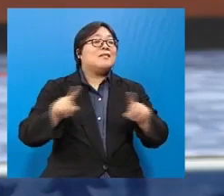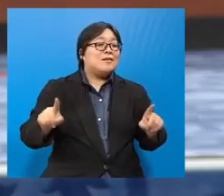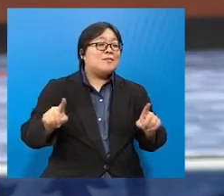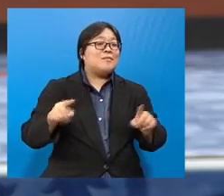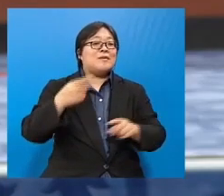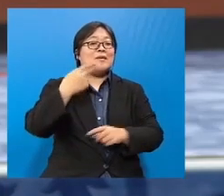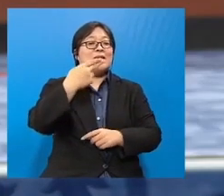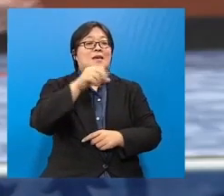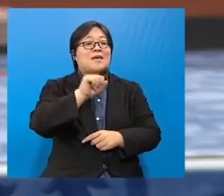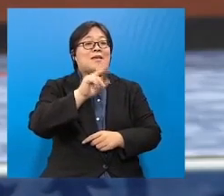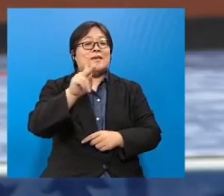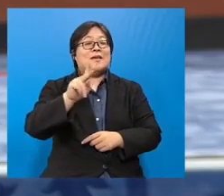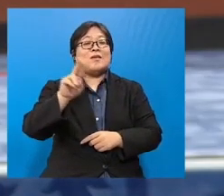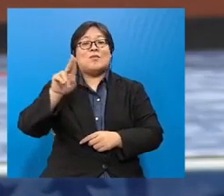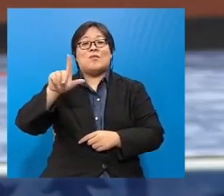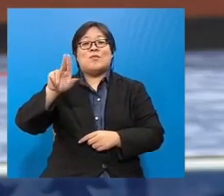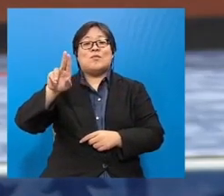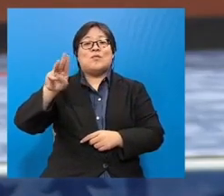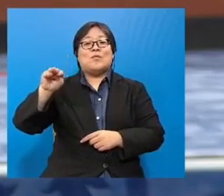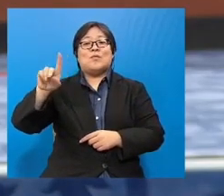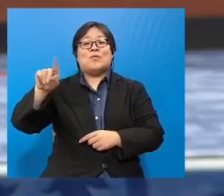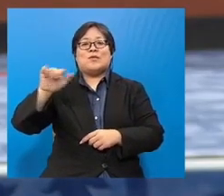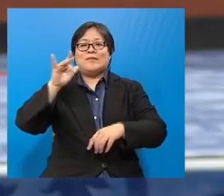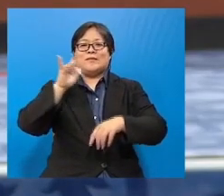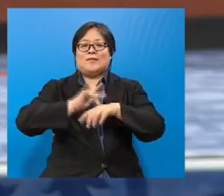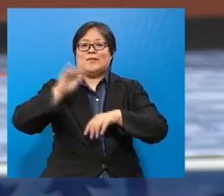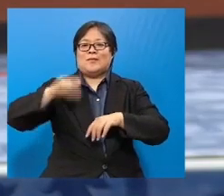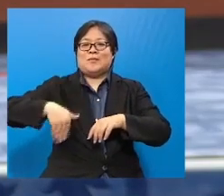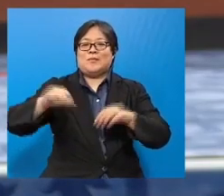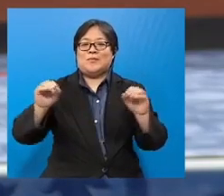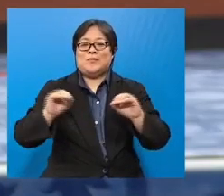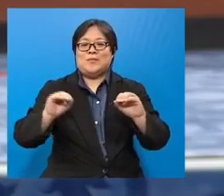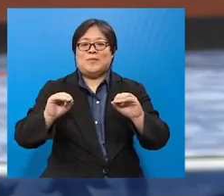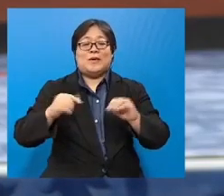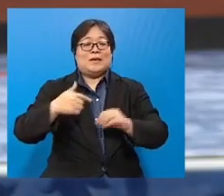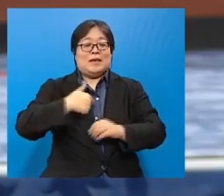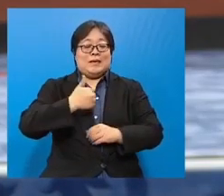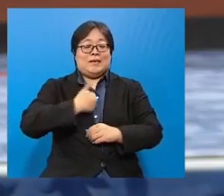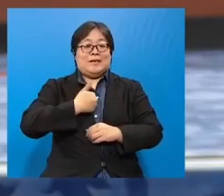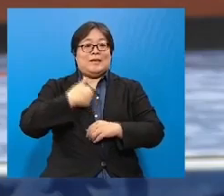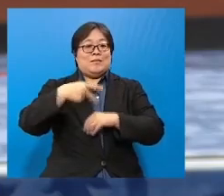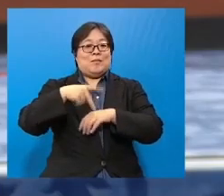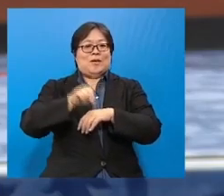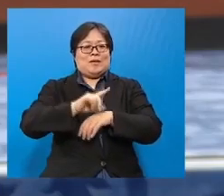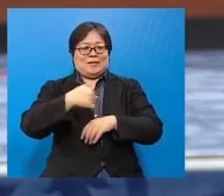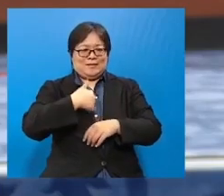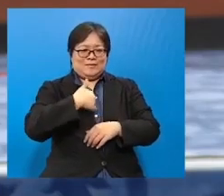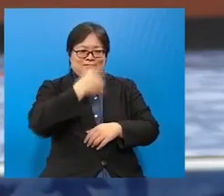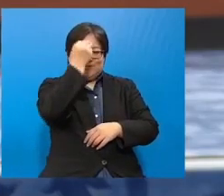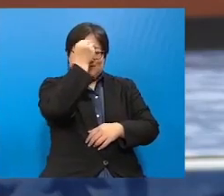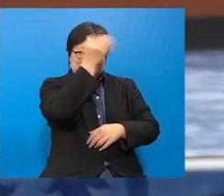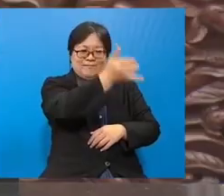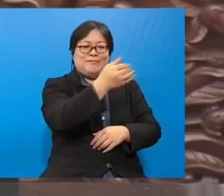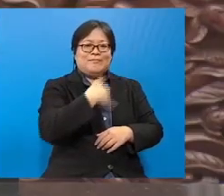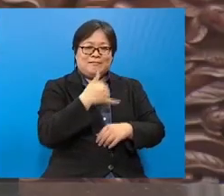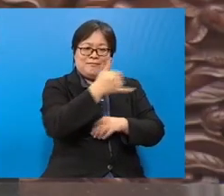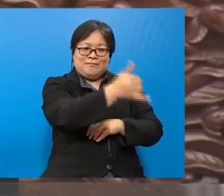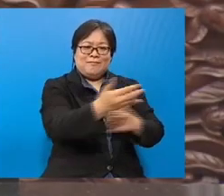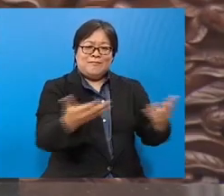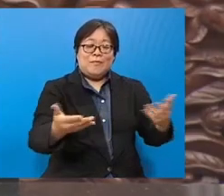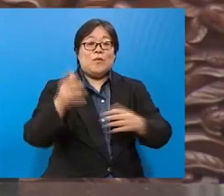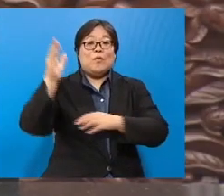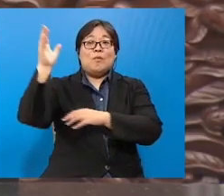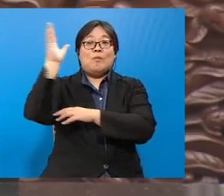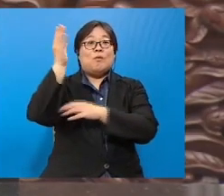KWU dari tidak dibalas kalaso saya terus Riau Makmur design ketupat itu Saya melihat pokok-pokok yang